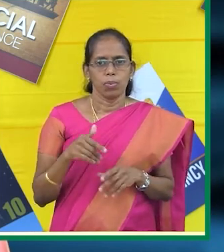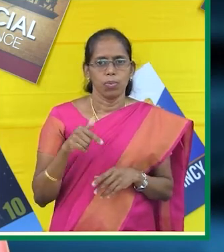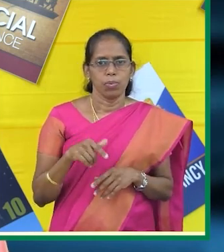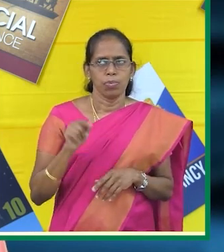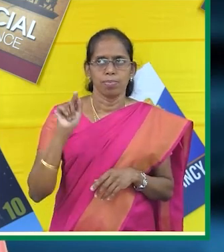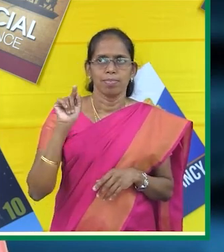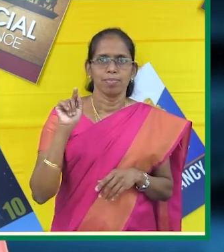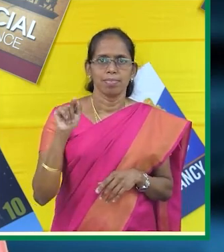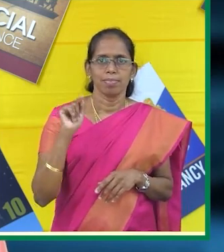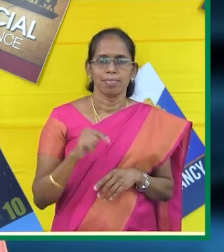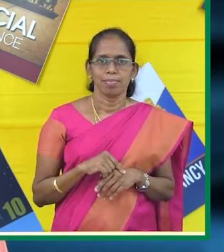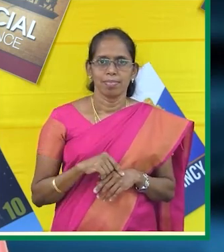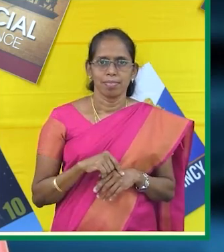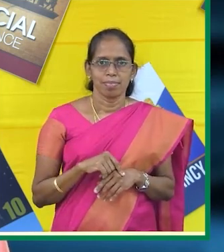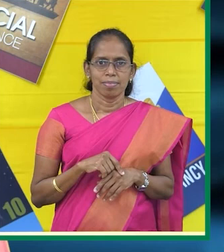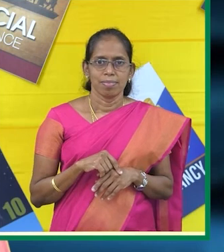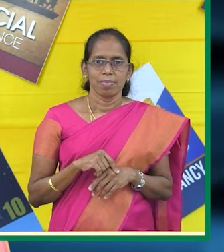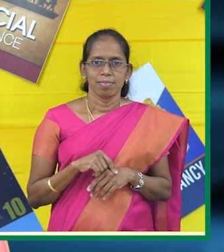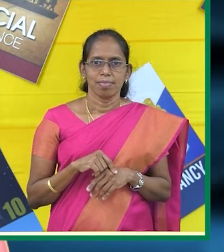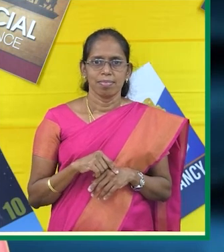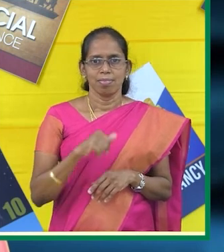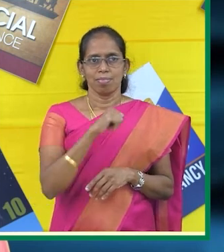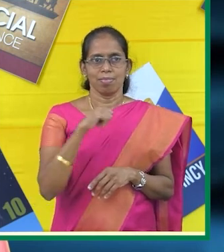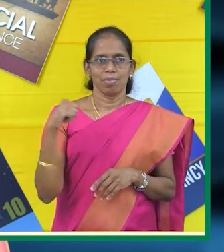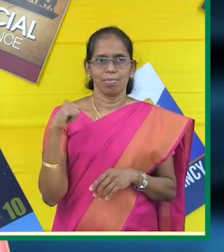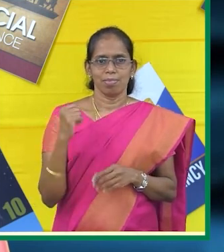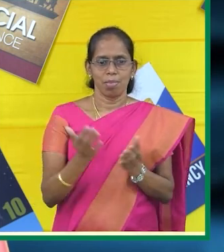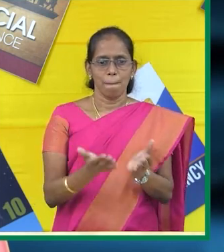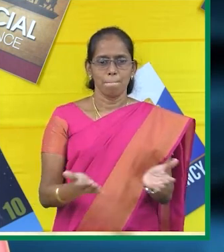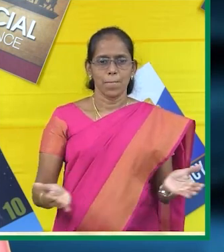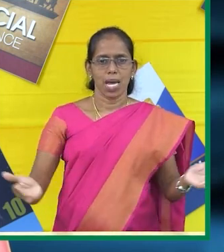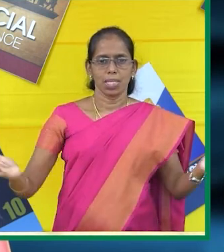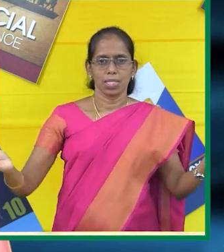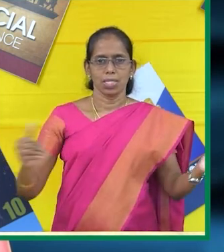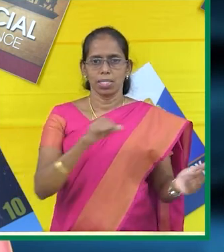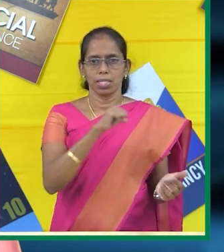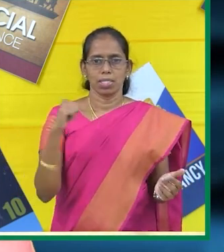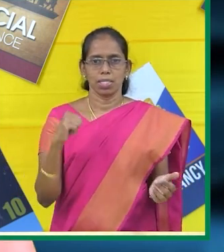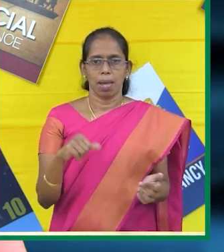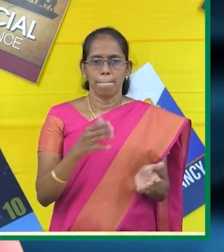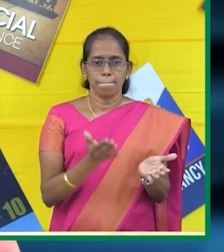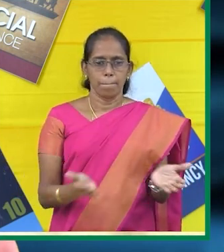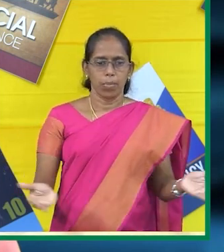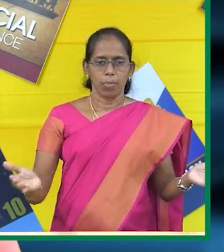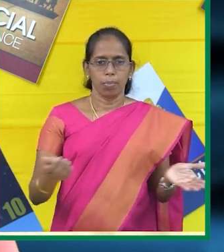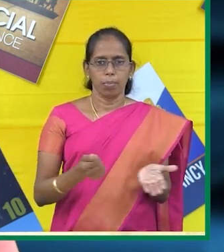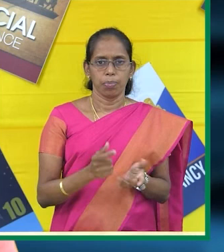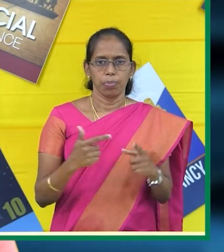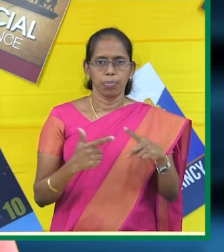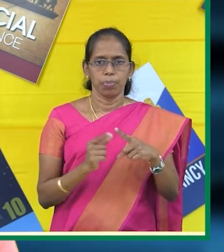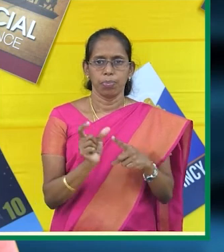பொத்தானை அழுத்துகிறார். அங்கே அவருக்கு தான் அந்த குளிப்பதற்காக பாத் டப் மிக அருகிலே வந்து அவருக்கு